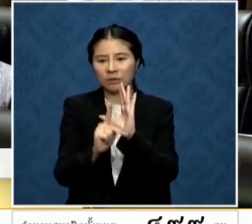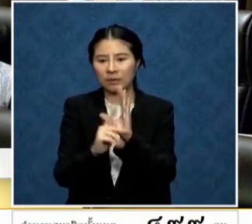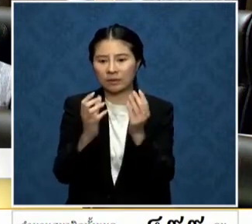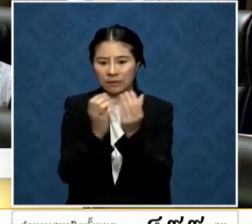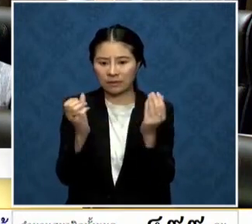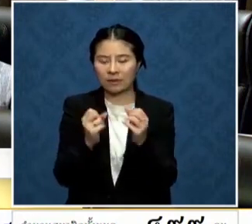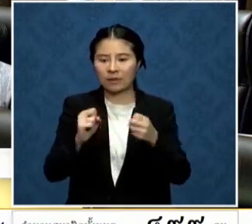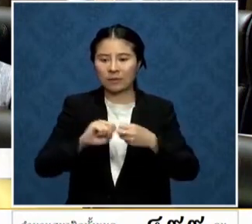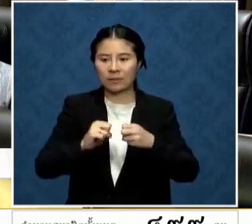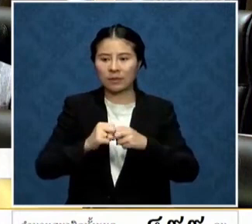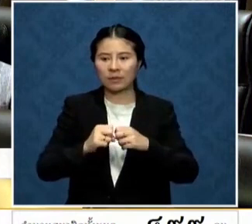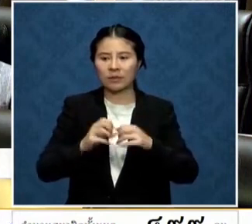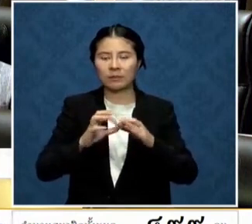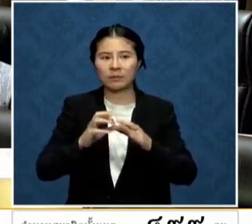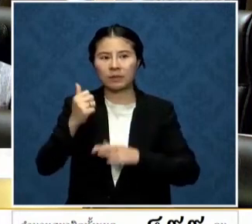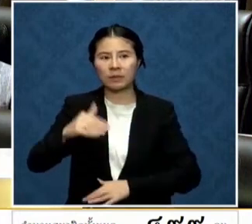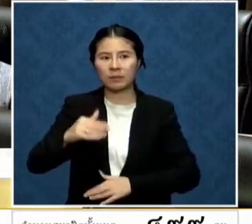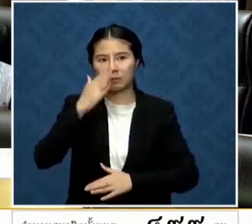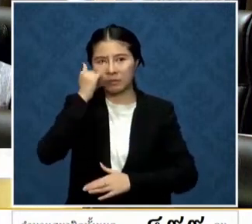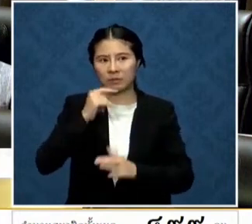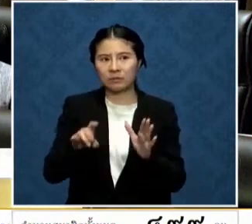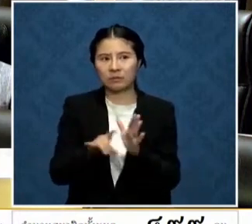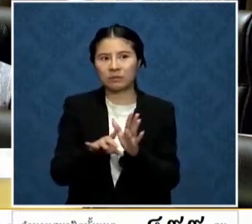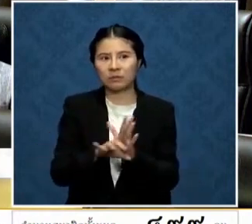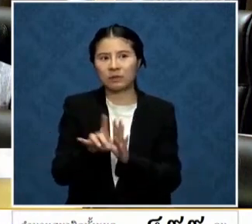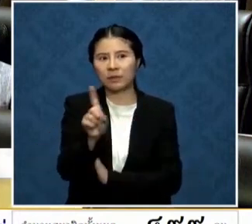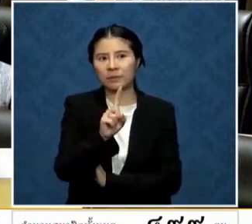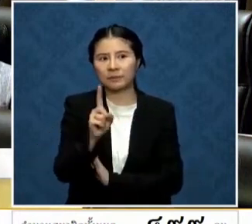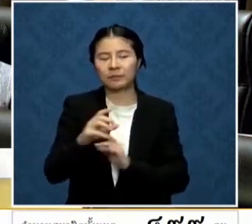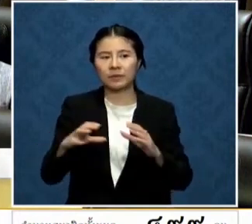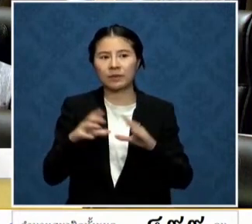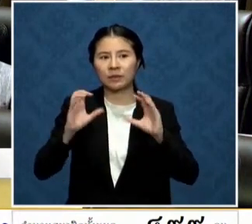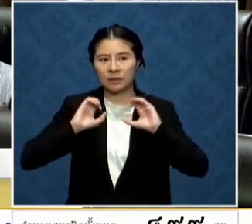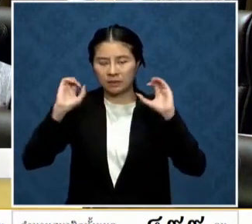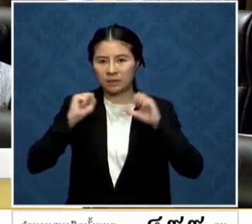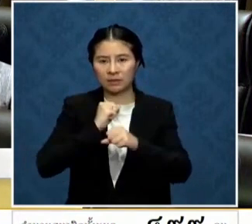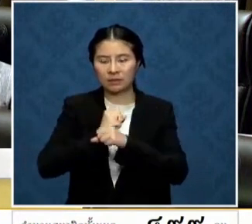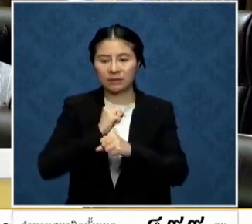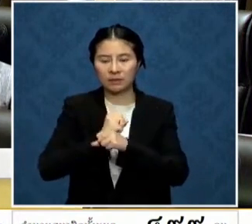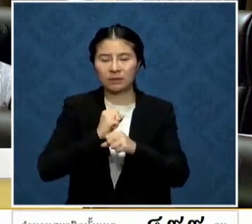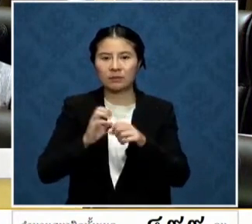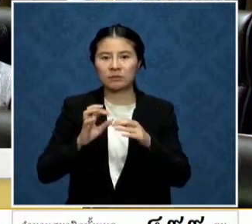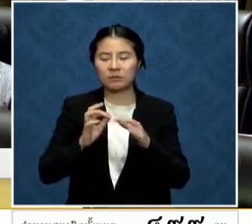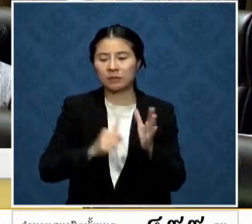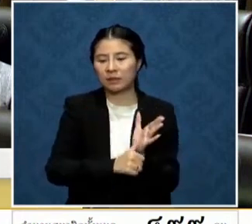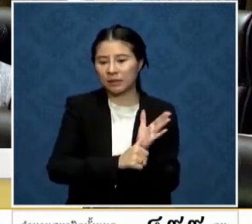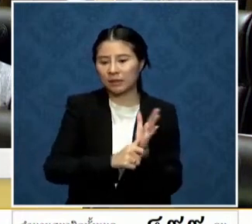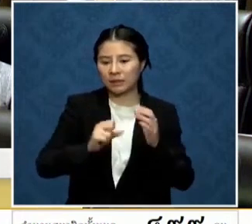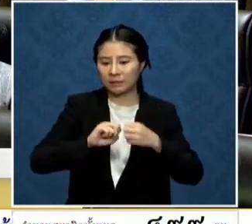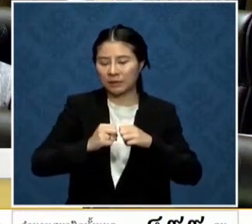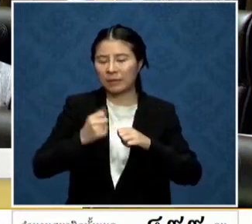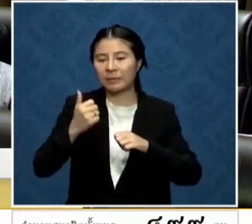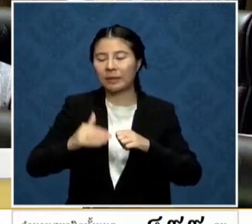รัฐธรรมนูญเราแก้ปัญหาเรื่องนี้ไม่ได้หรอกครับเพราะท้ายที่สุดแล้วถ้าเกิดทางหน่วยงานราชการที่เกี่ยวข้องจะบอกว่าเรื่องนี้แก้ไม่ได้จริงๆเขเอาหลังพิง